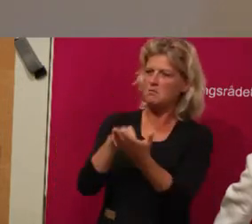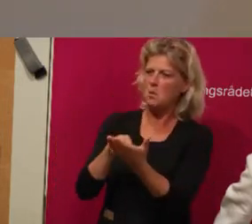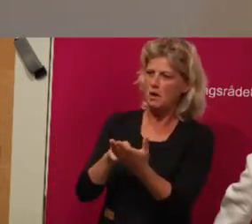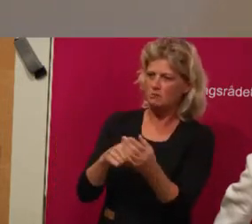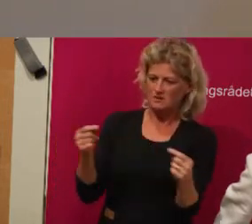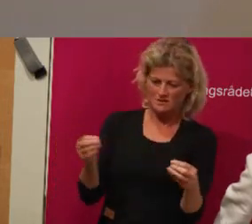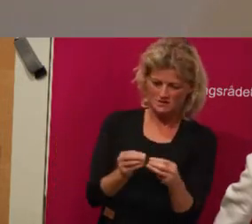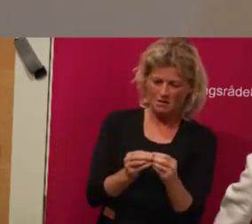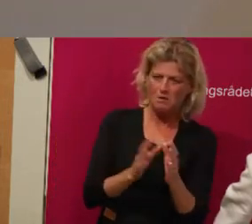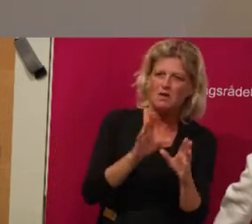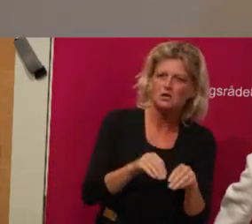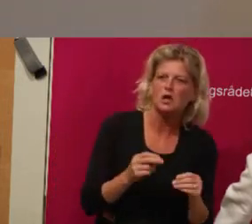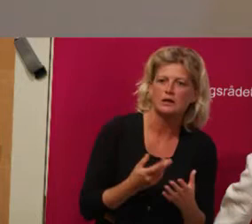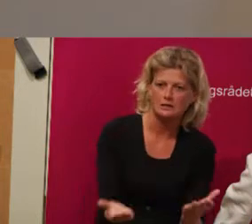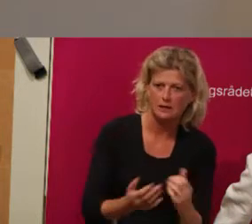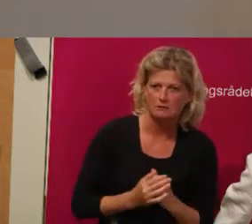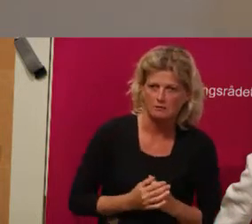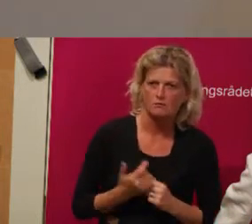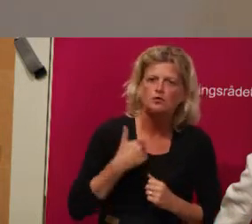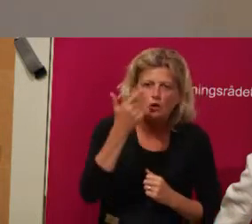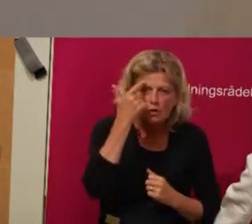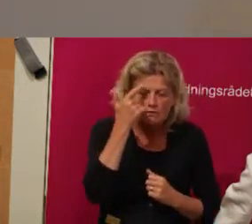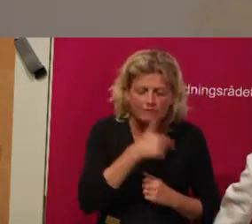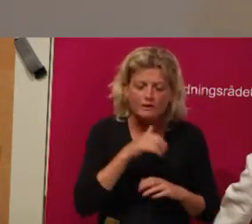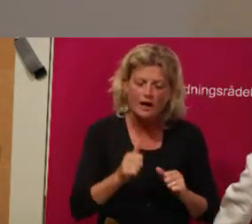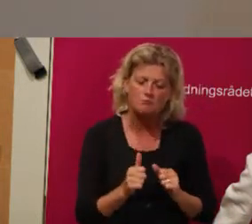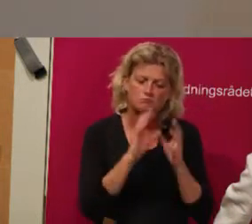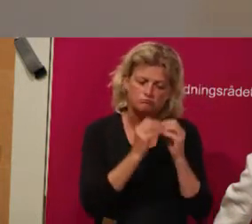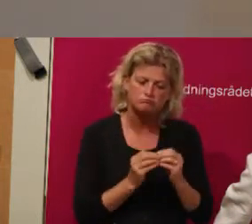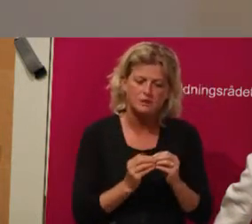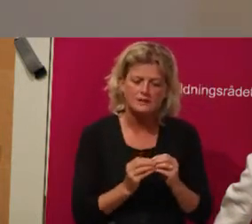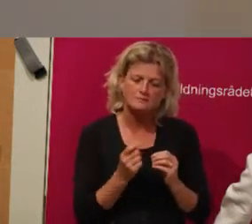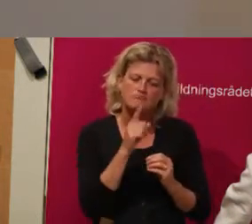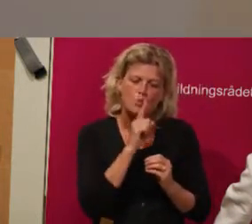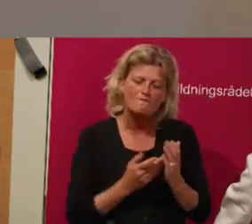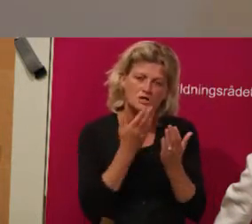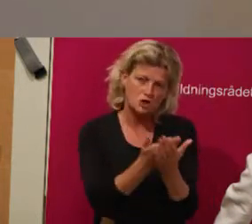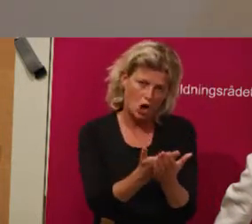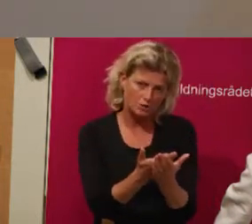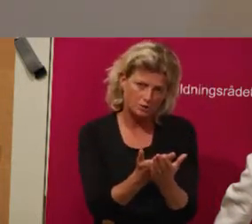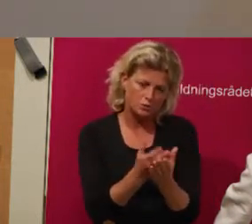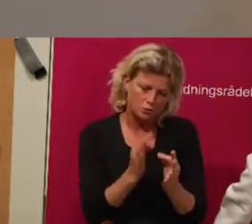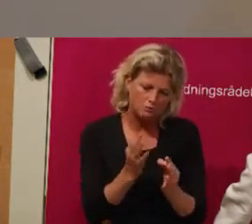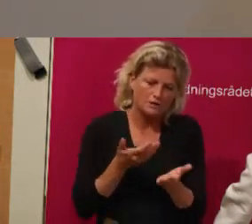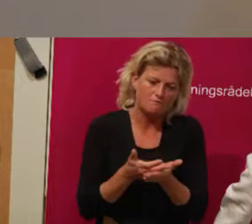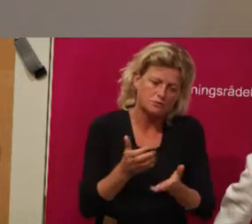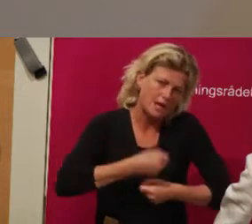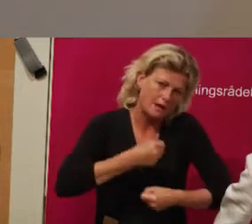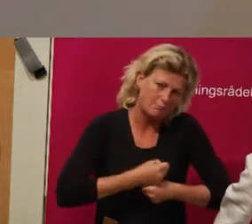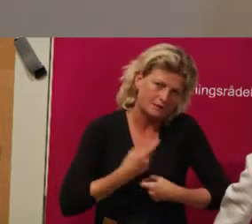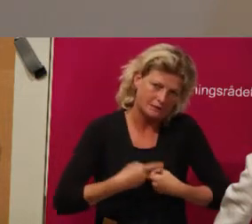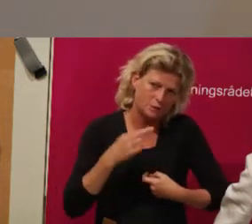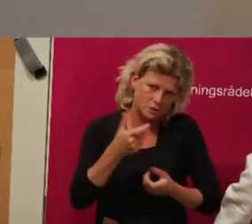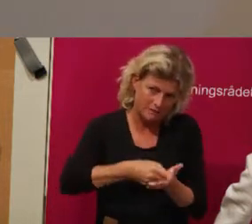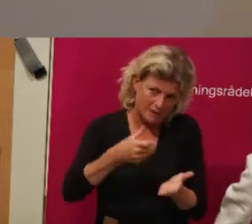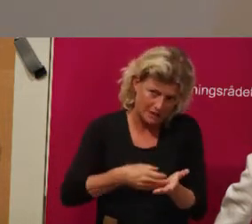Men vi har ju lagt förstås ett litet förslag, eller vi har tänkt eftersom vi finns föreslagna, hur vi ska gå tillväga.